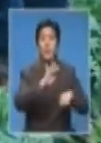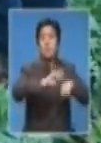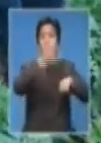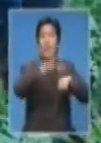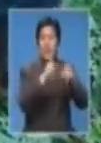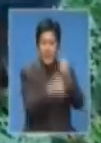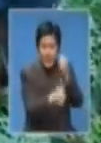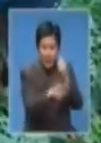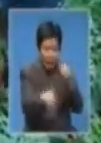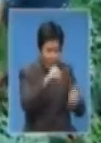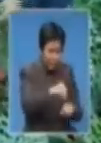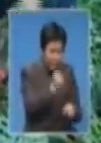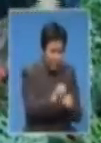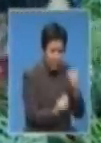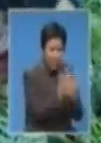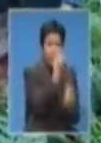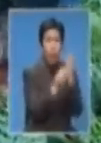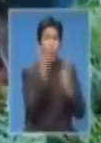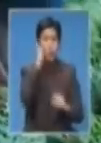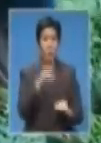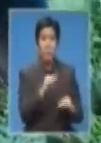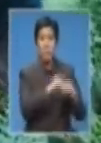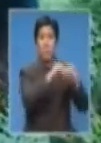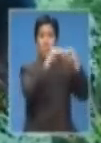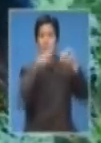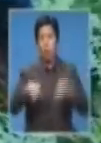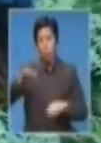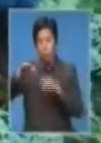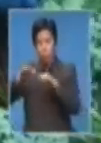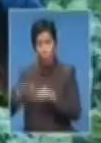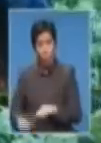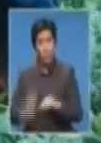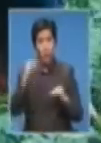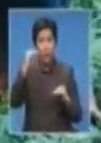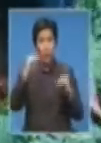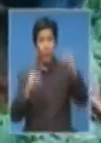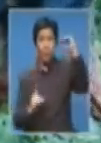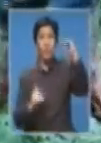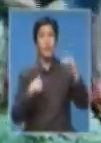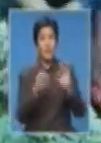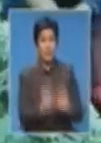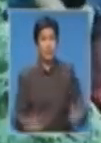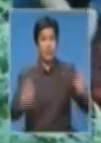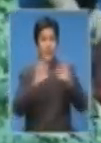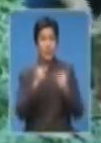ขึ้นณวันหน้าก็ลดทั้งหมดมันก็ต้องไปอย่างนั้นก่อนมั้งอะไรที่ลดได้เลยก็ลดไปเลยอันนั้นเป็นพื้นที่ที่ปลูกข้าวสุขภาพปลูกข้าว